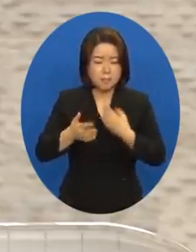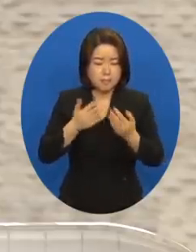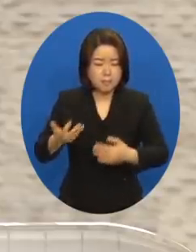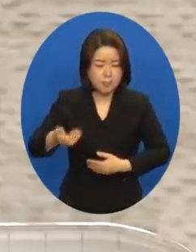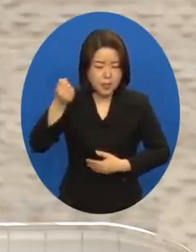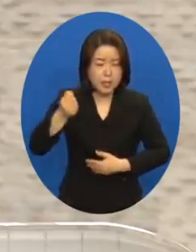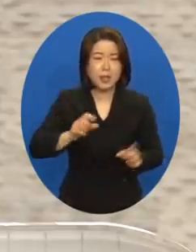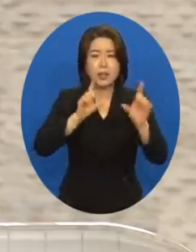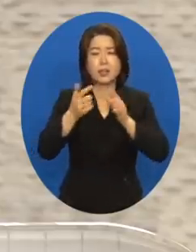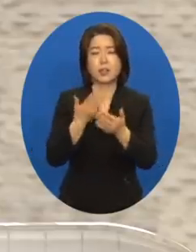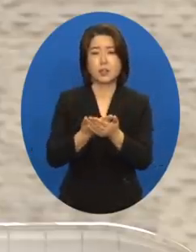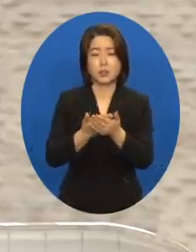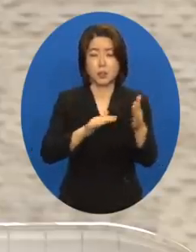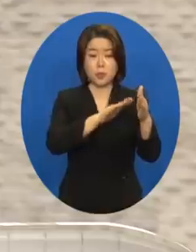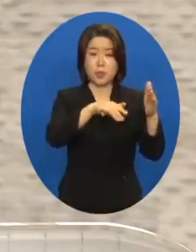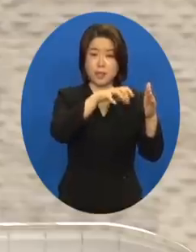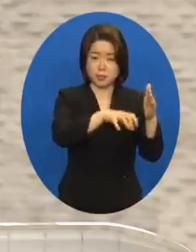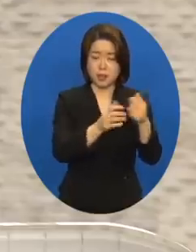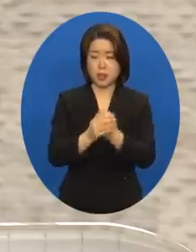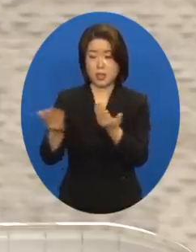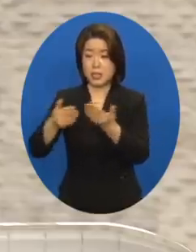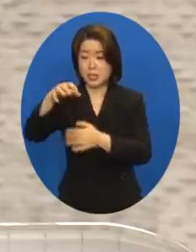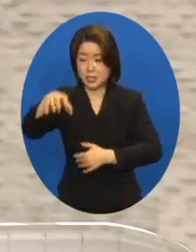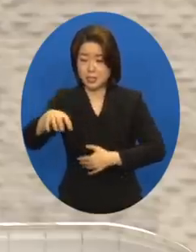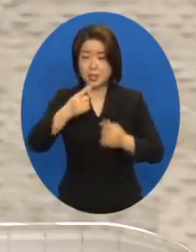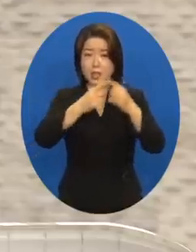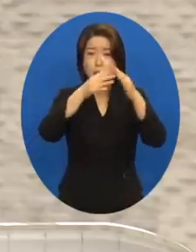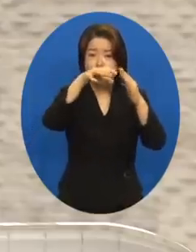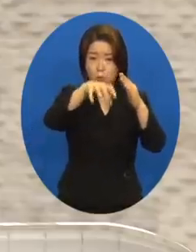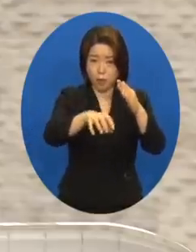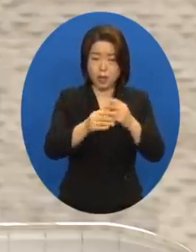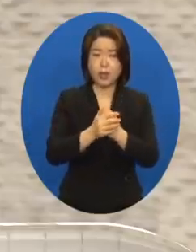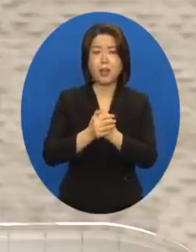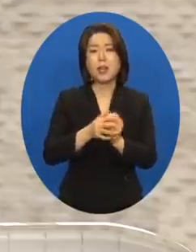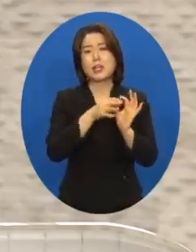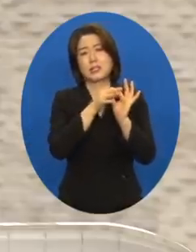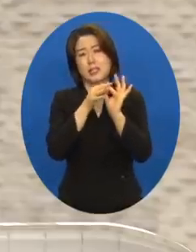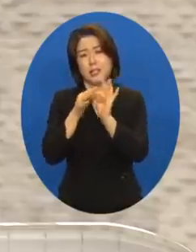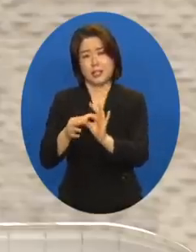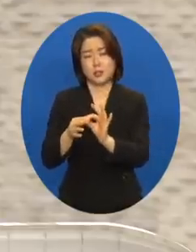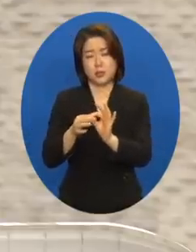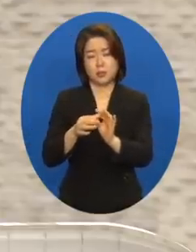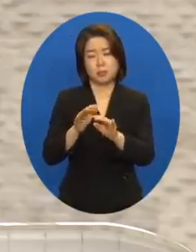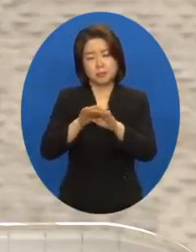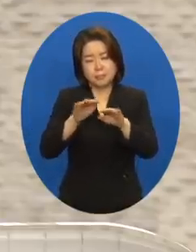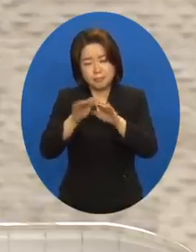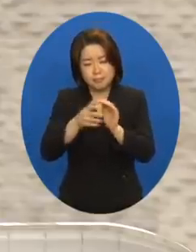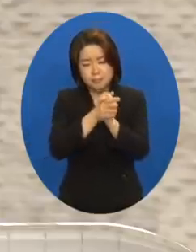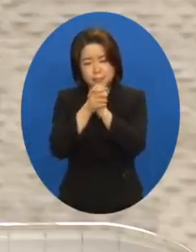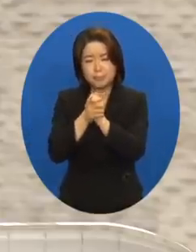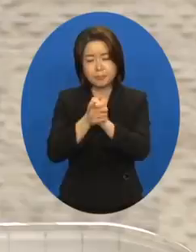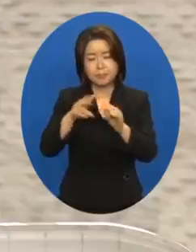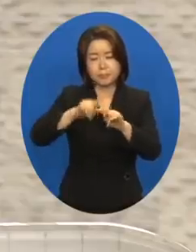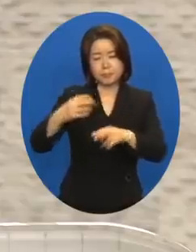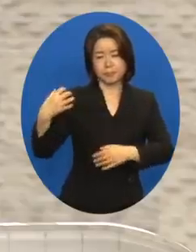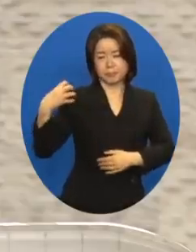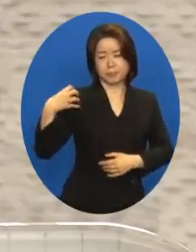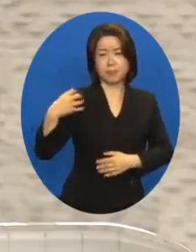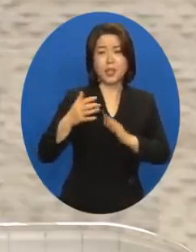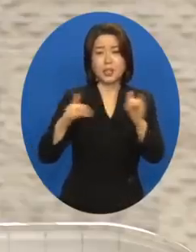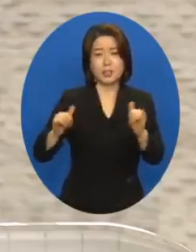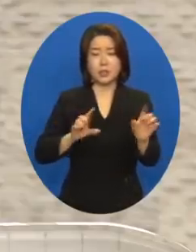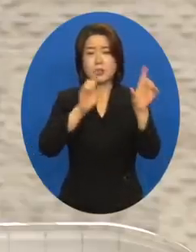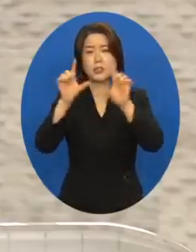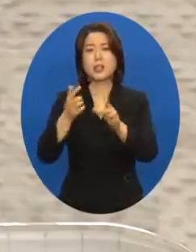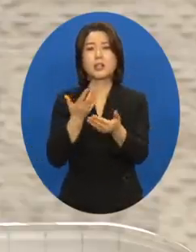그래서 가정 안에 우리 일터에서 교회에서 계속 화 해 하는 직분을 감당하는 자로 그렇게 살게